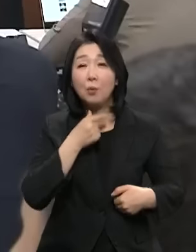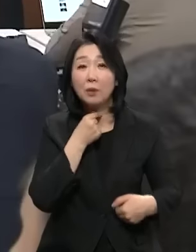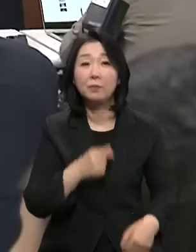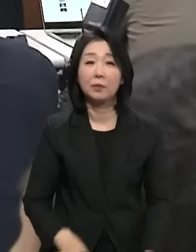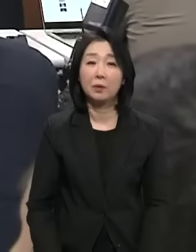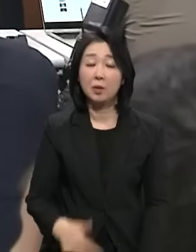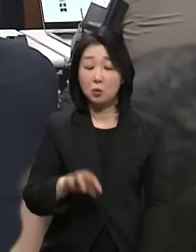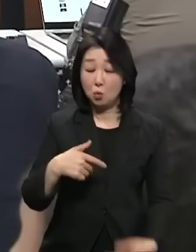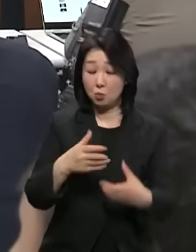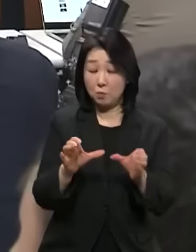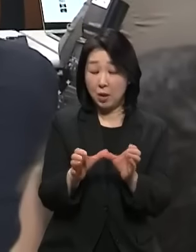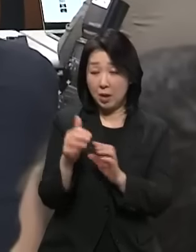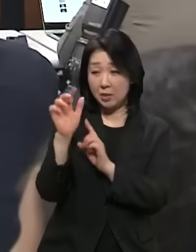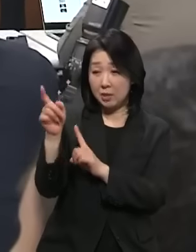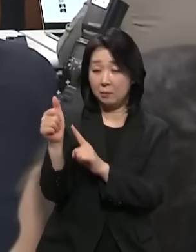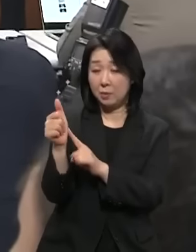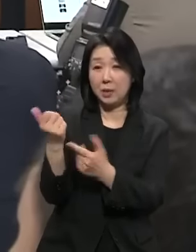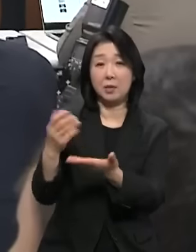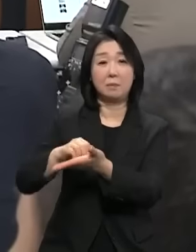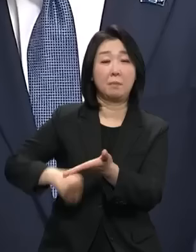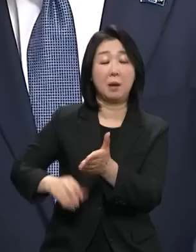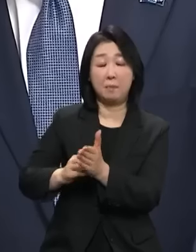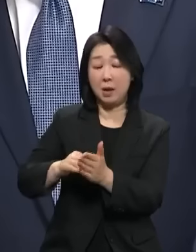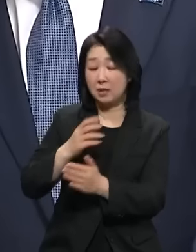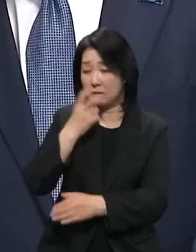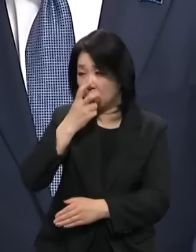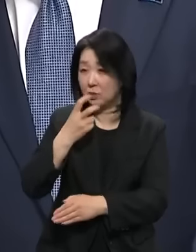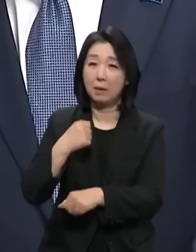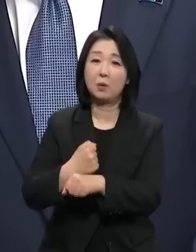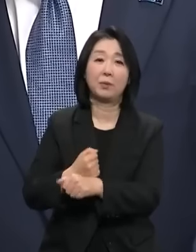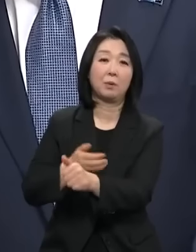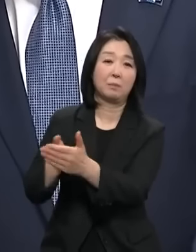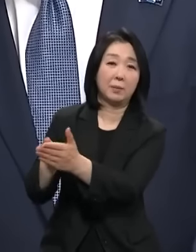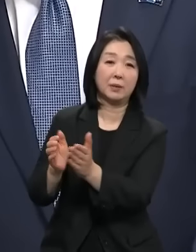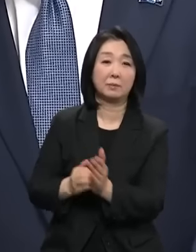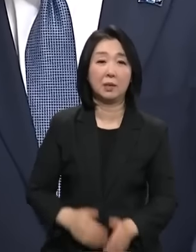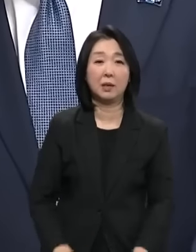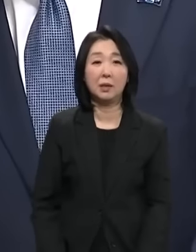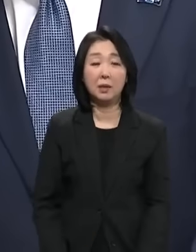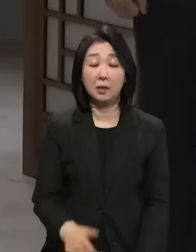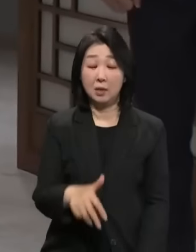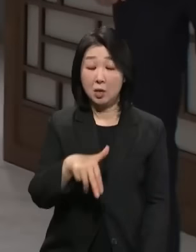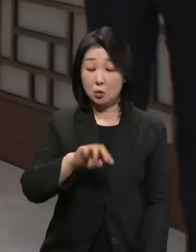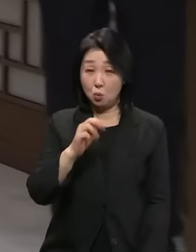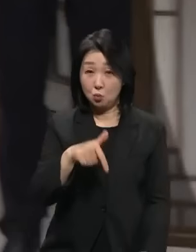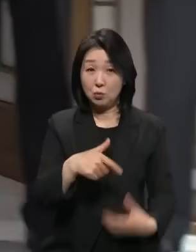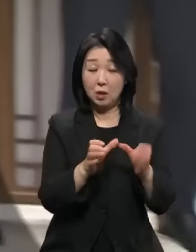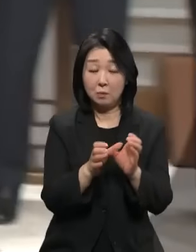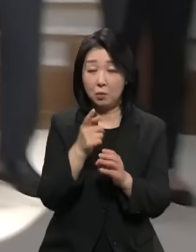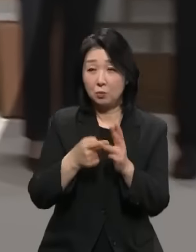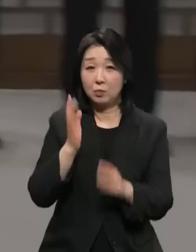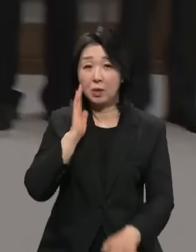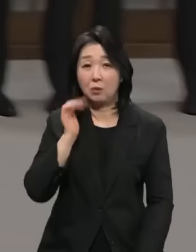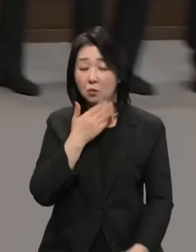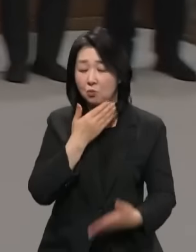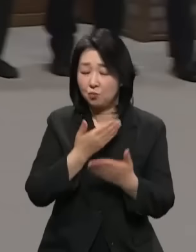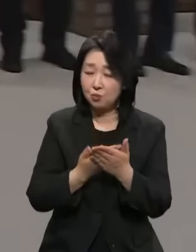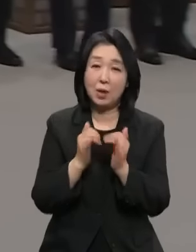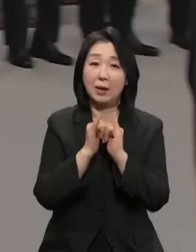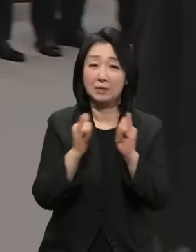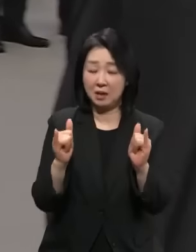이 비서관을 곧바로 직무 배제하고 진상조사를 하라고 주장했습니다. 조국 대표는 윤석열 대통령의 핵심